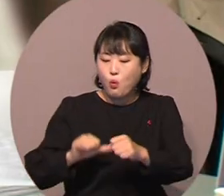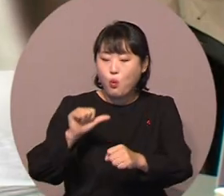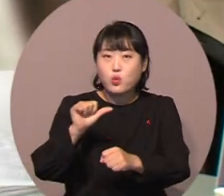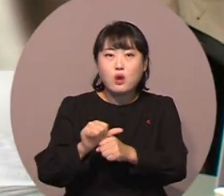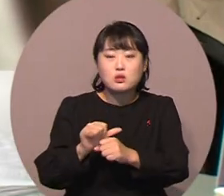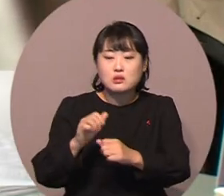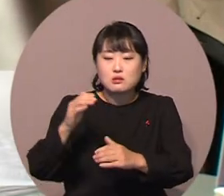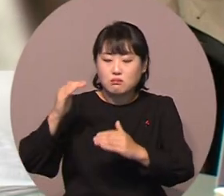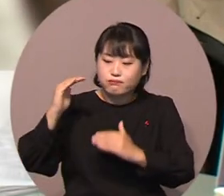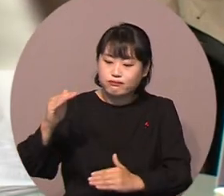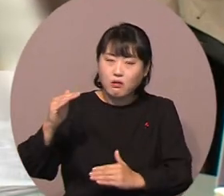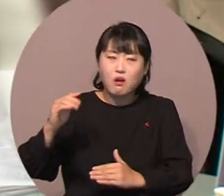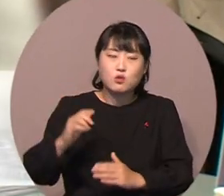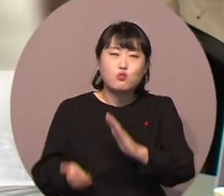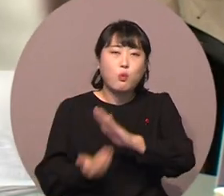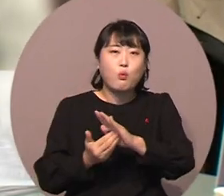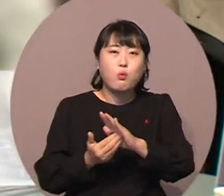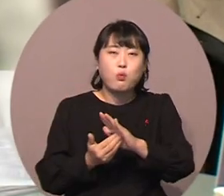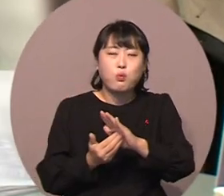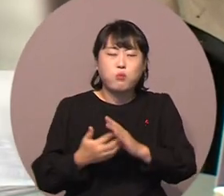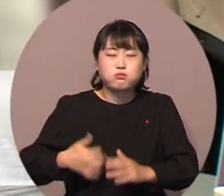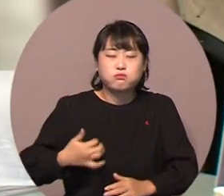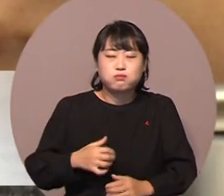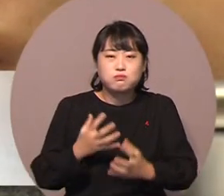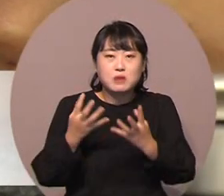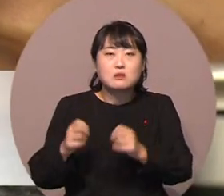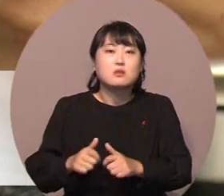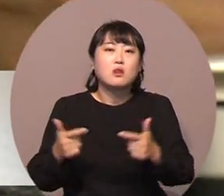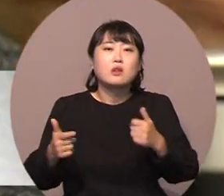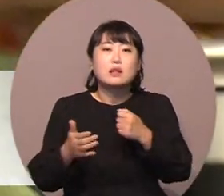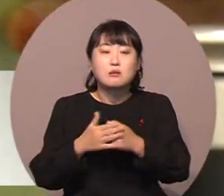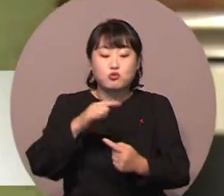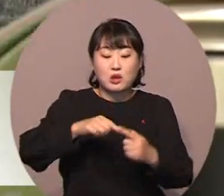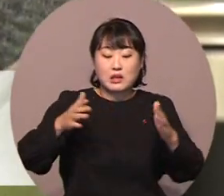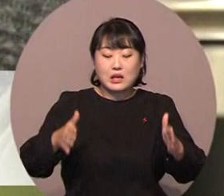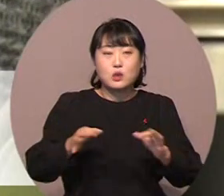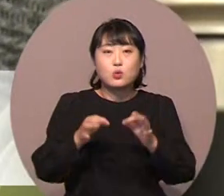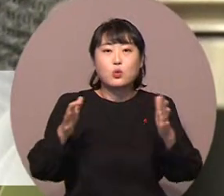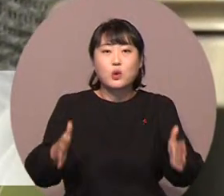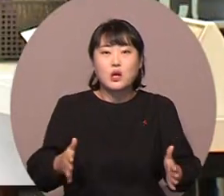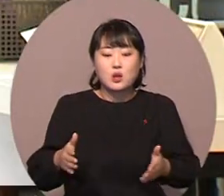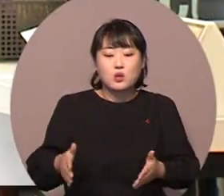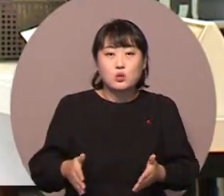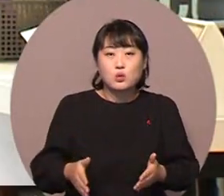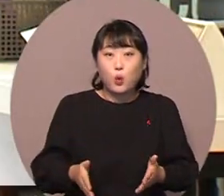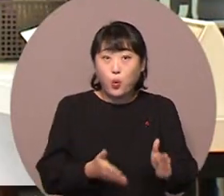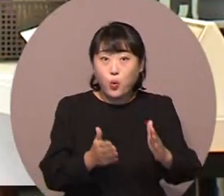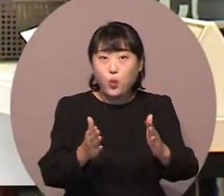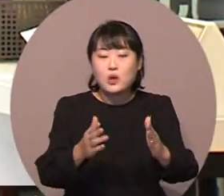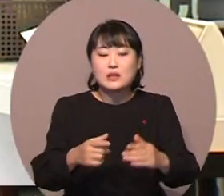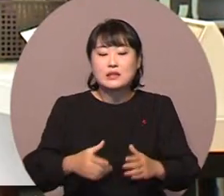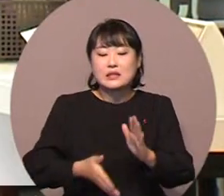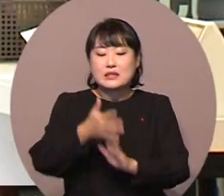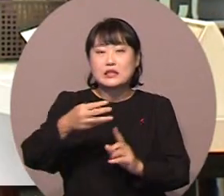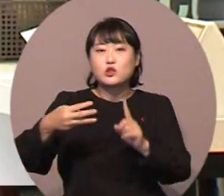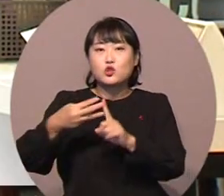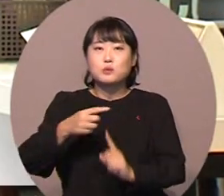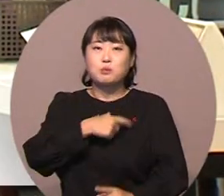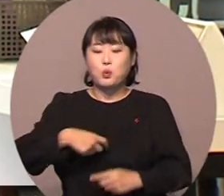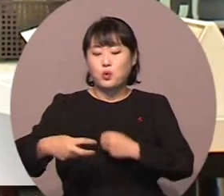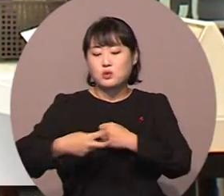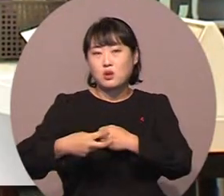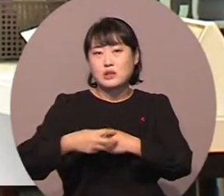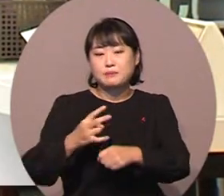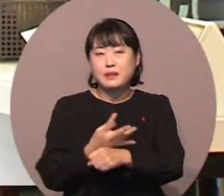최고 수준으로 발생하고 있다며 운영 기간 동안 도와 시군 보건소가 24시간 연락 체계를